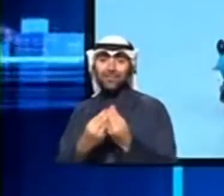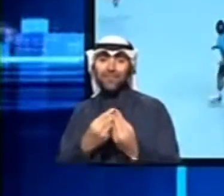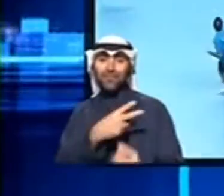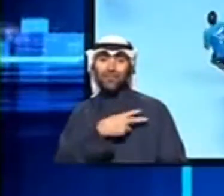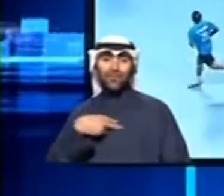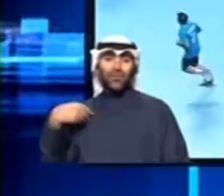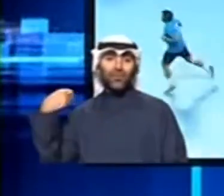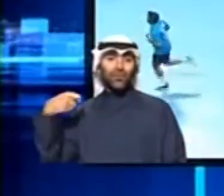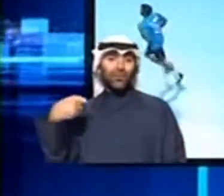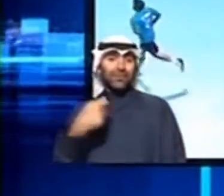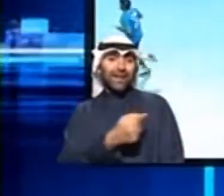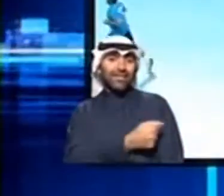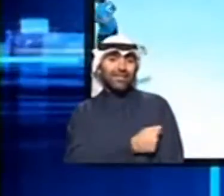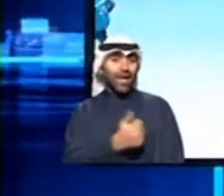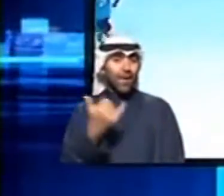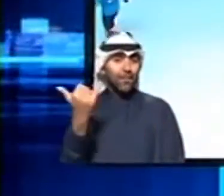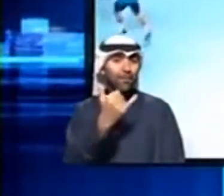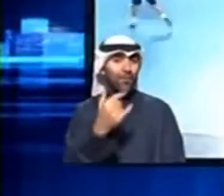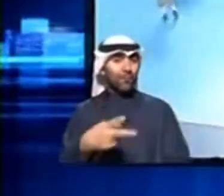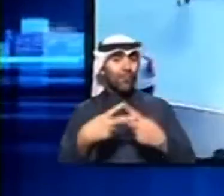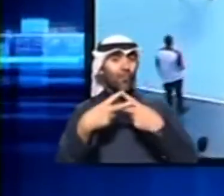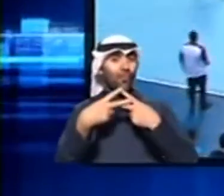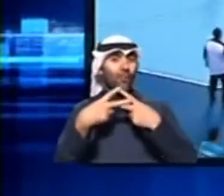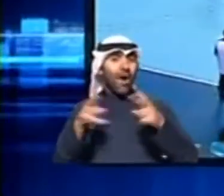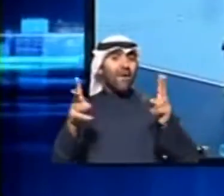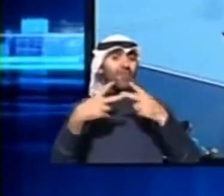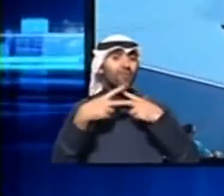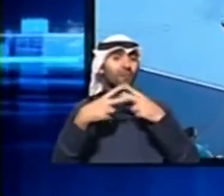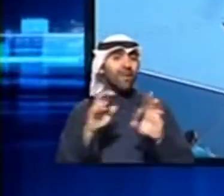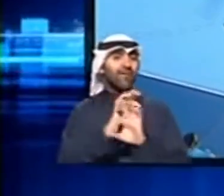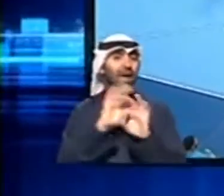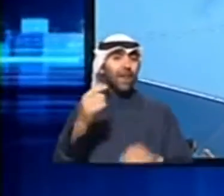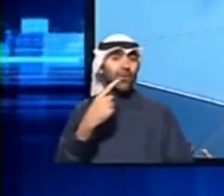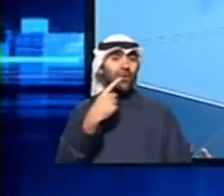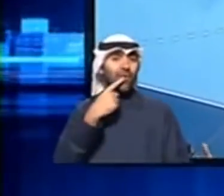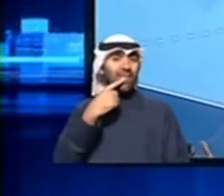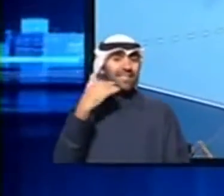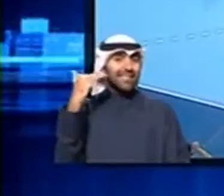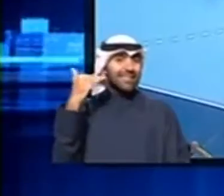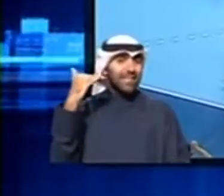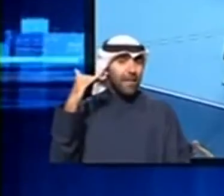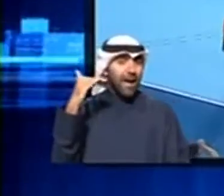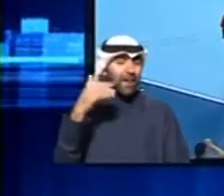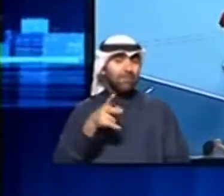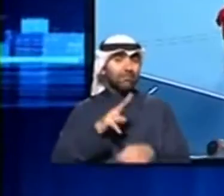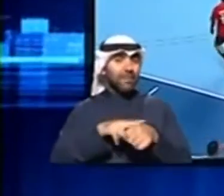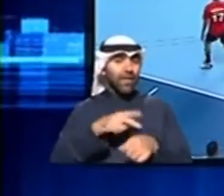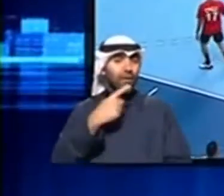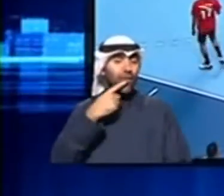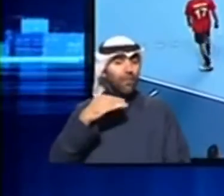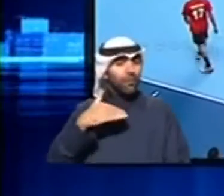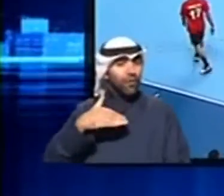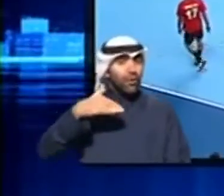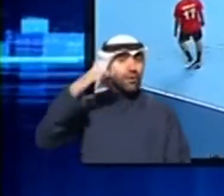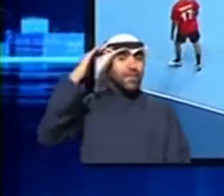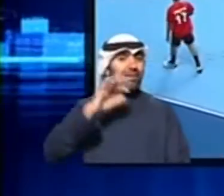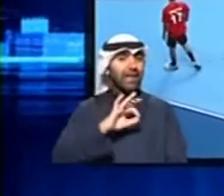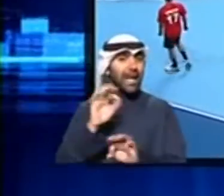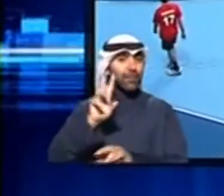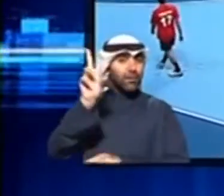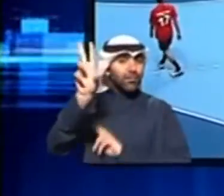مع اللجنة الثلاثية مرة أخرى في الاجتماع القادم سيتم أيضا الاطلاع على مدى